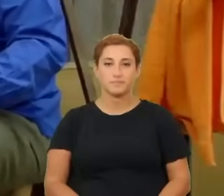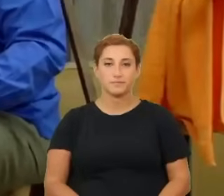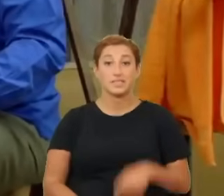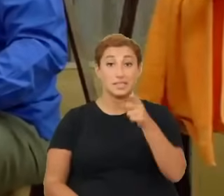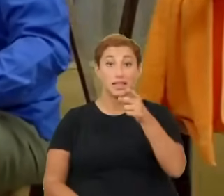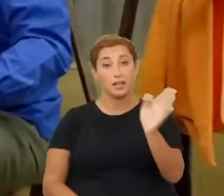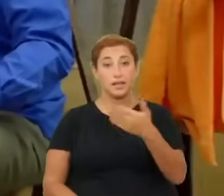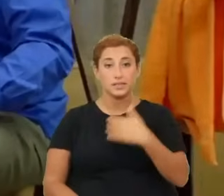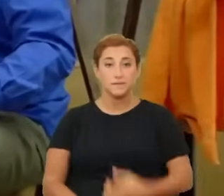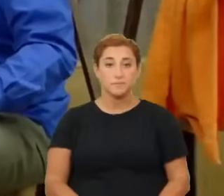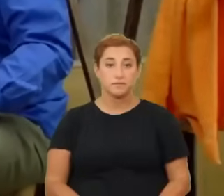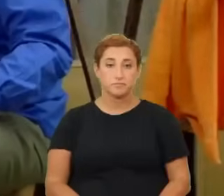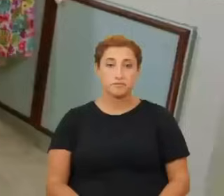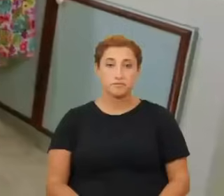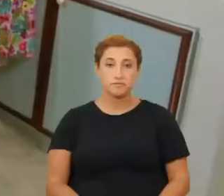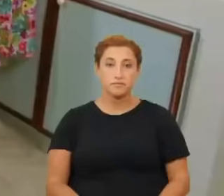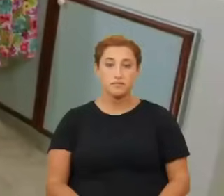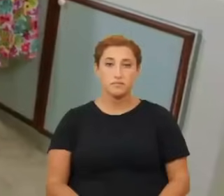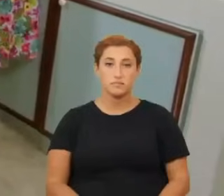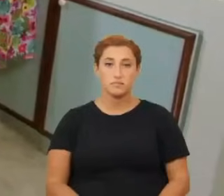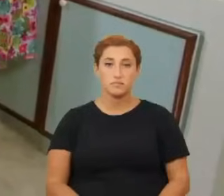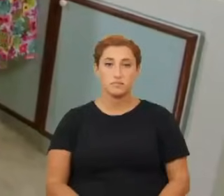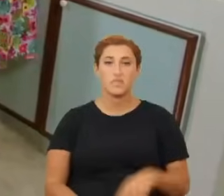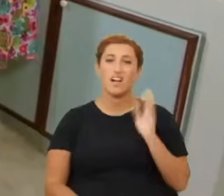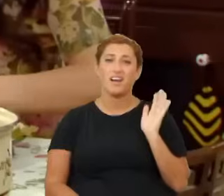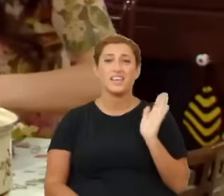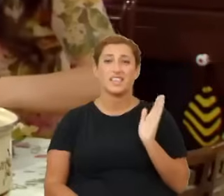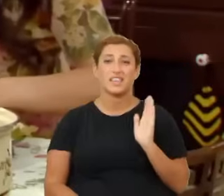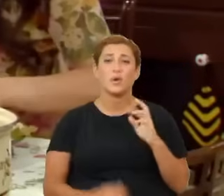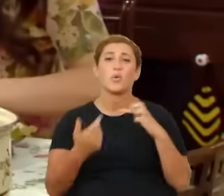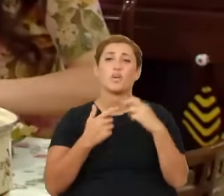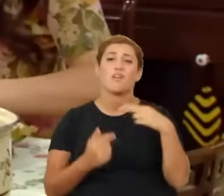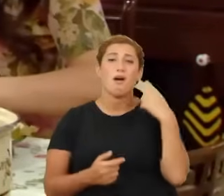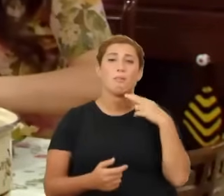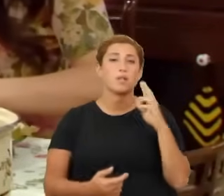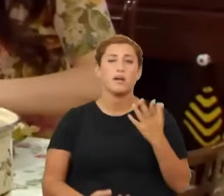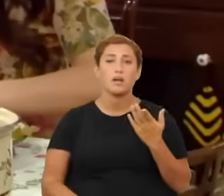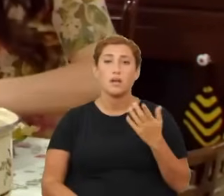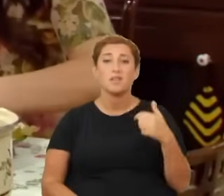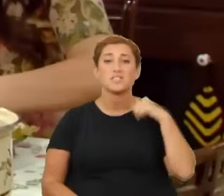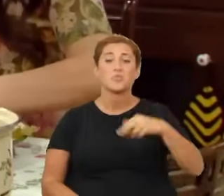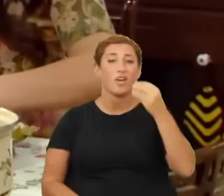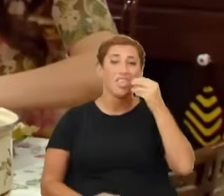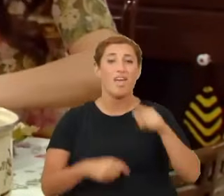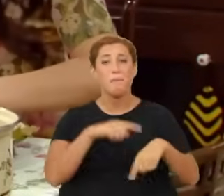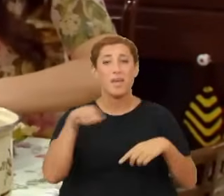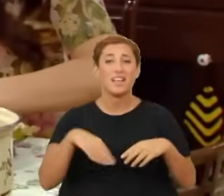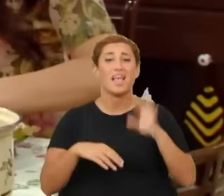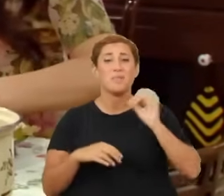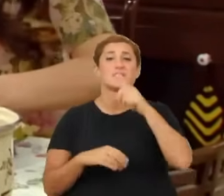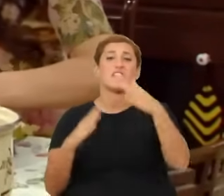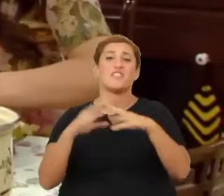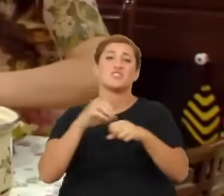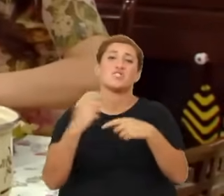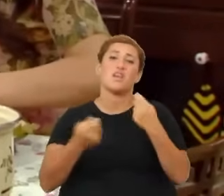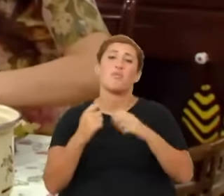Sen de. Sen var. Mutfakta iftar hazırlıkları. Ay. Rukiye abla. Ya biz bu yemekleri hep sen de